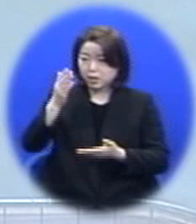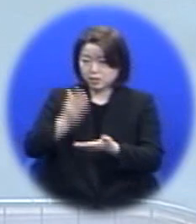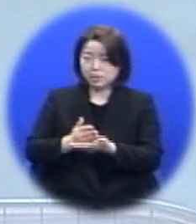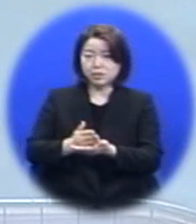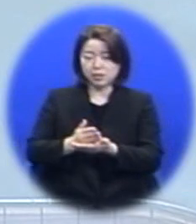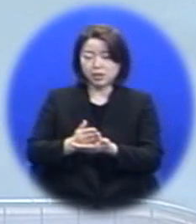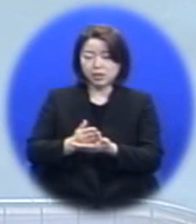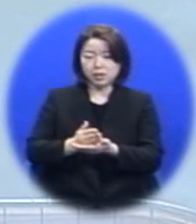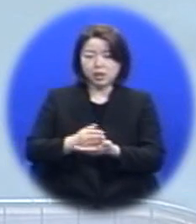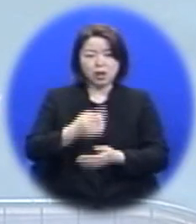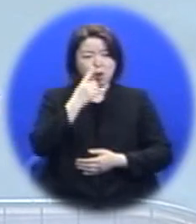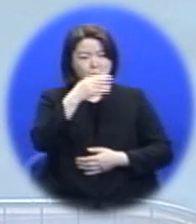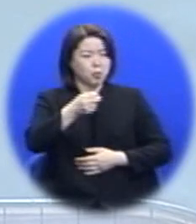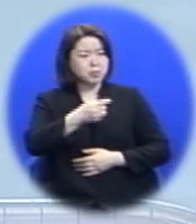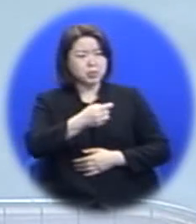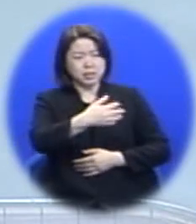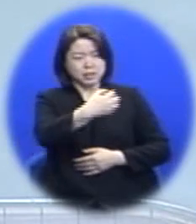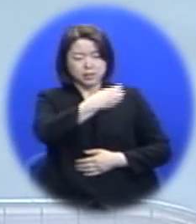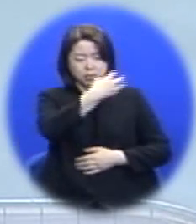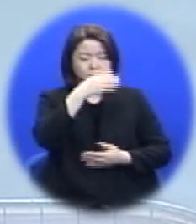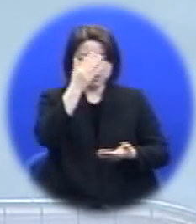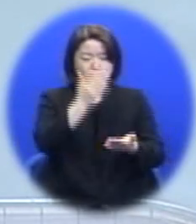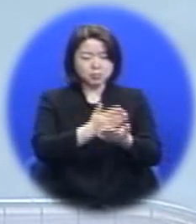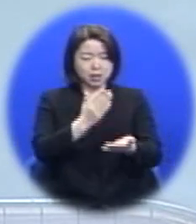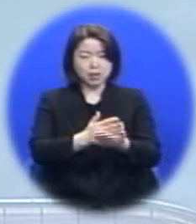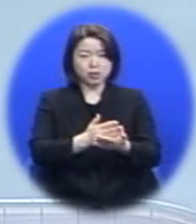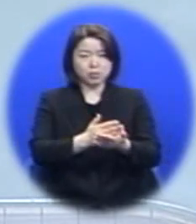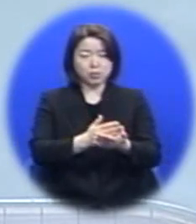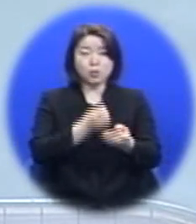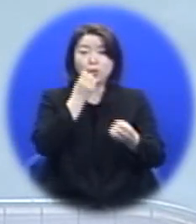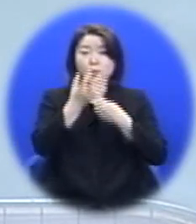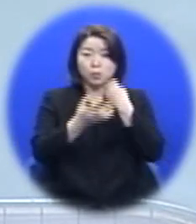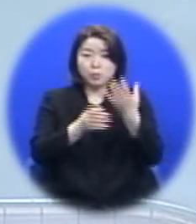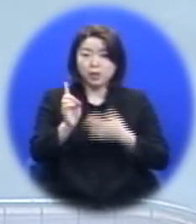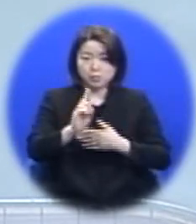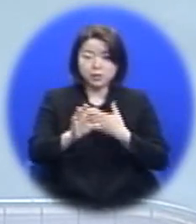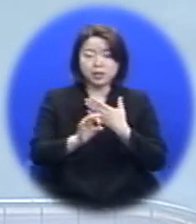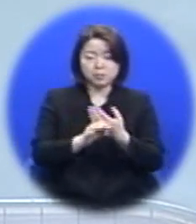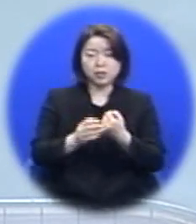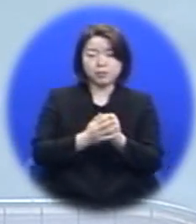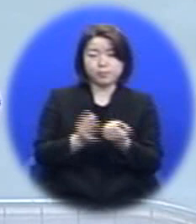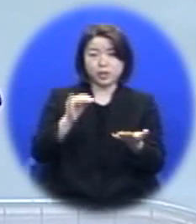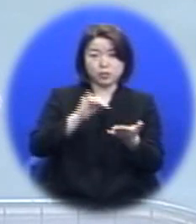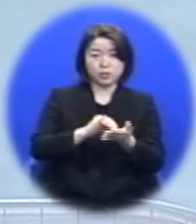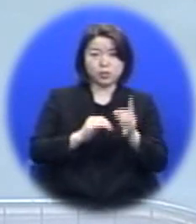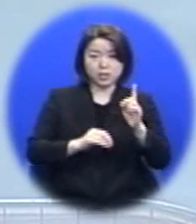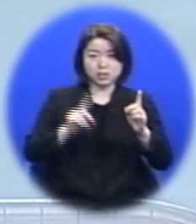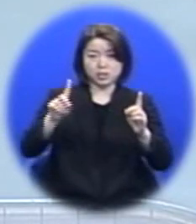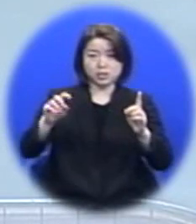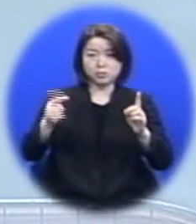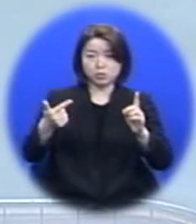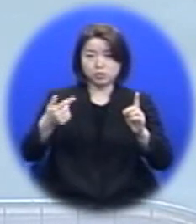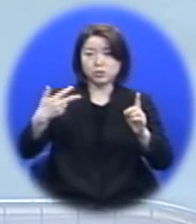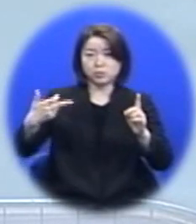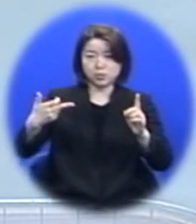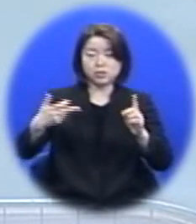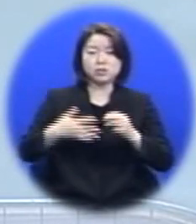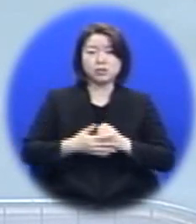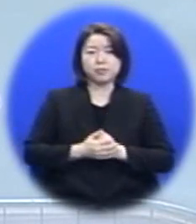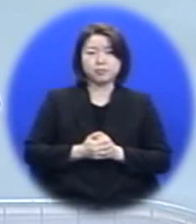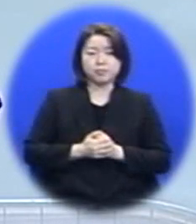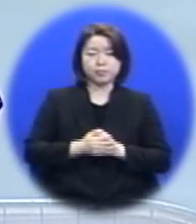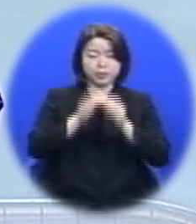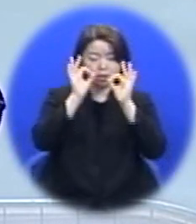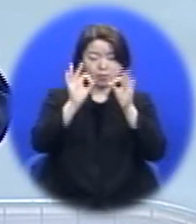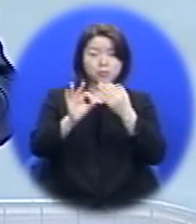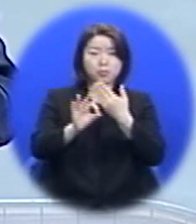마세요 라고 하면서 룻이 이런 고백을 합니다. 룻기 1장 16절 17절